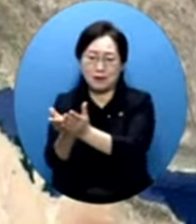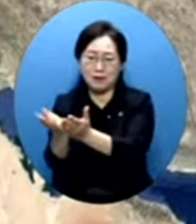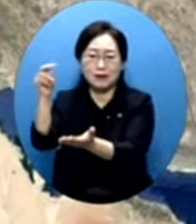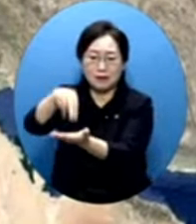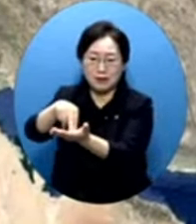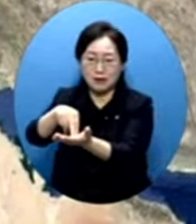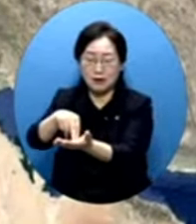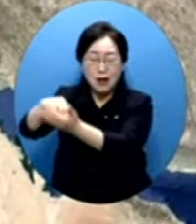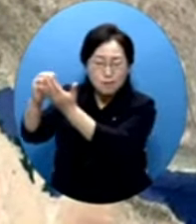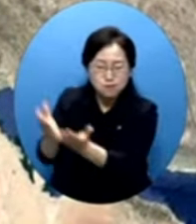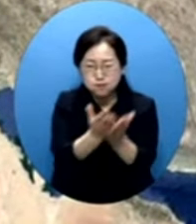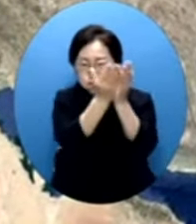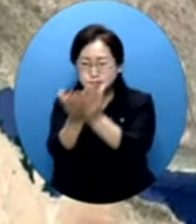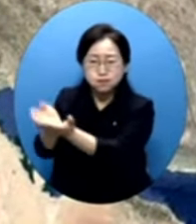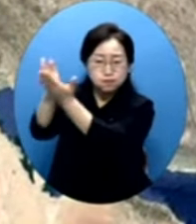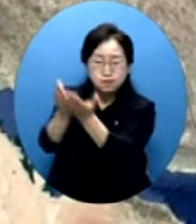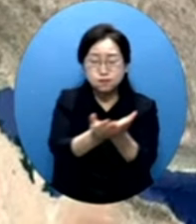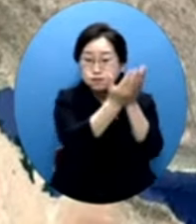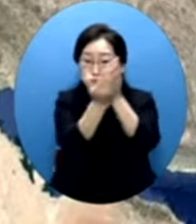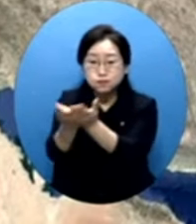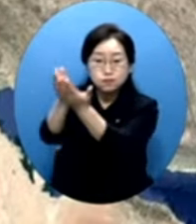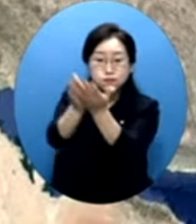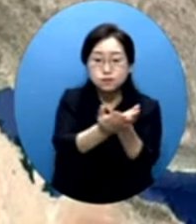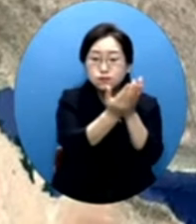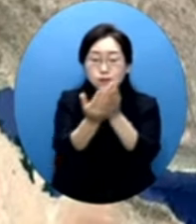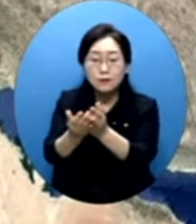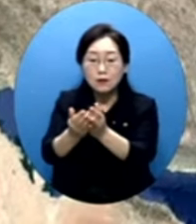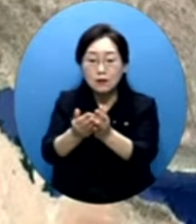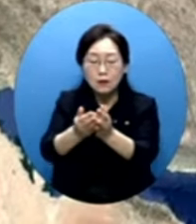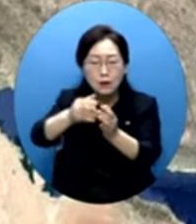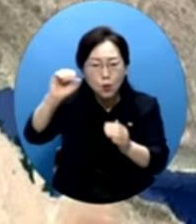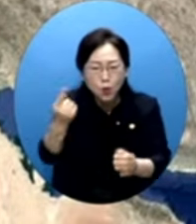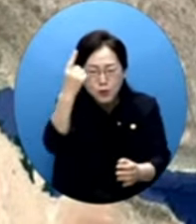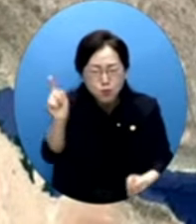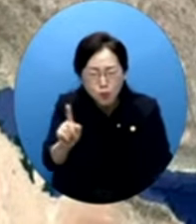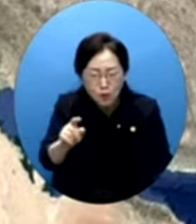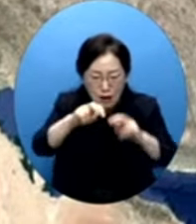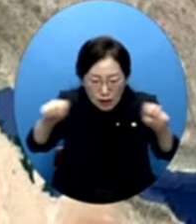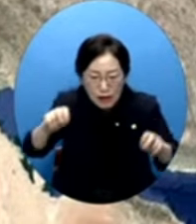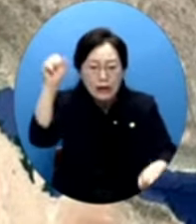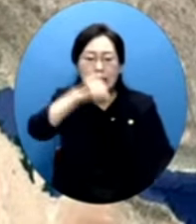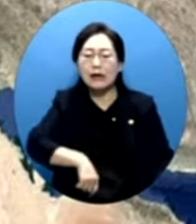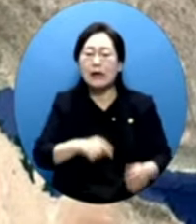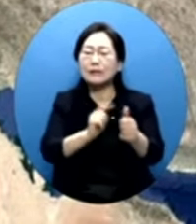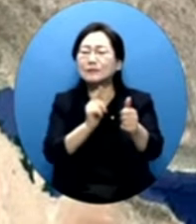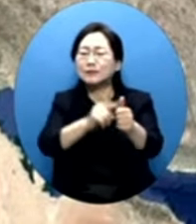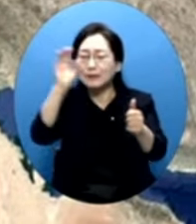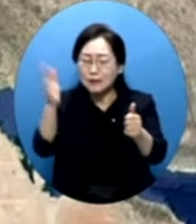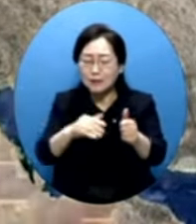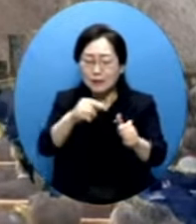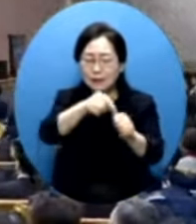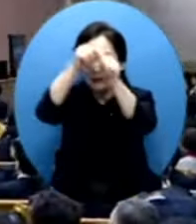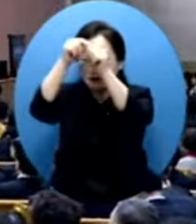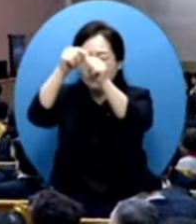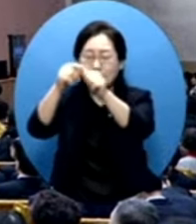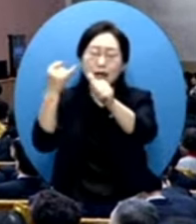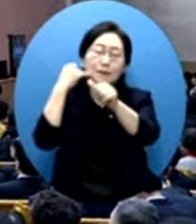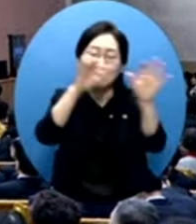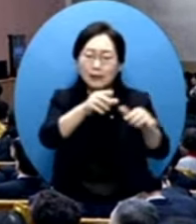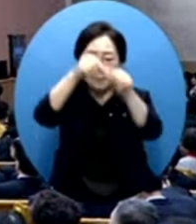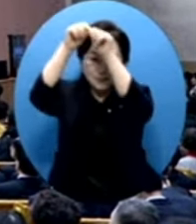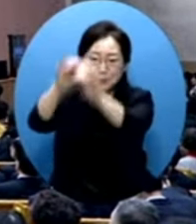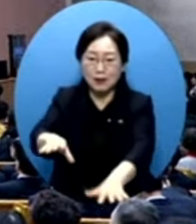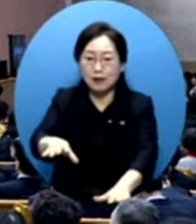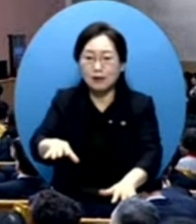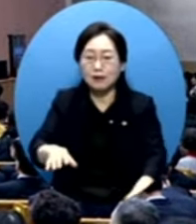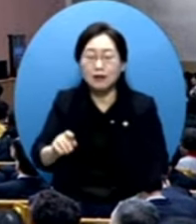그러다 풍을 만났습니다 폭락할 만난 그 원인이 요나 때문인 것을 알게 되어서 그를 바에 던졌을 때 물고기가 큰